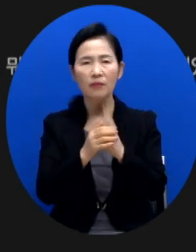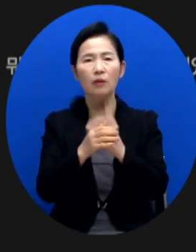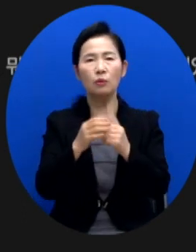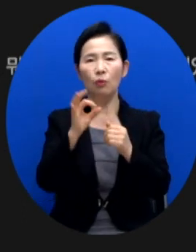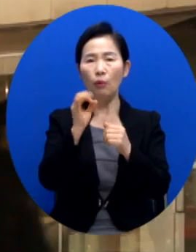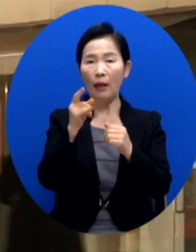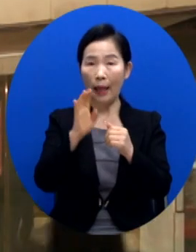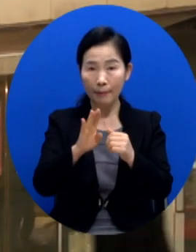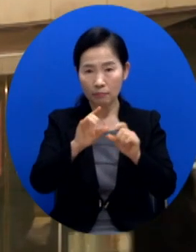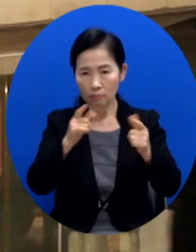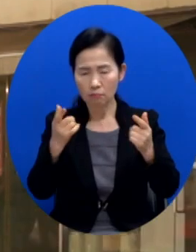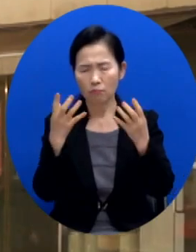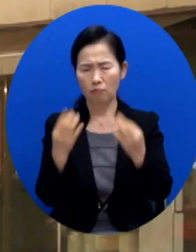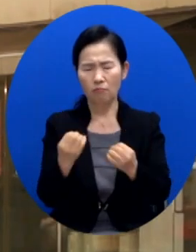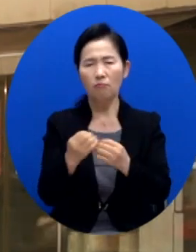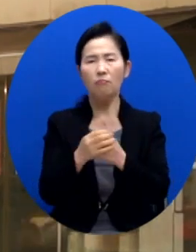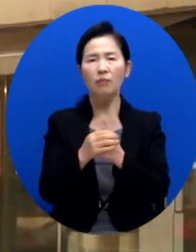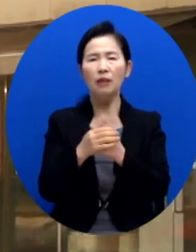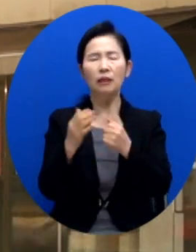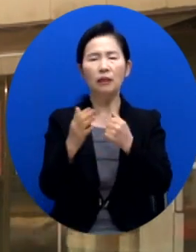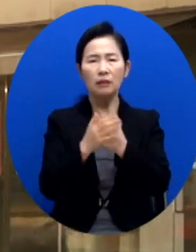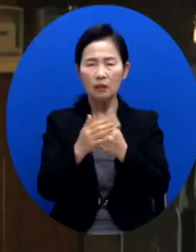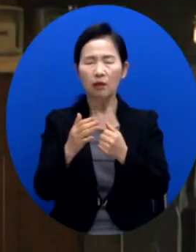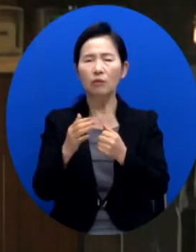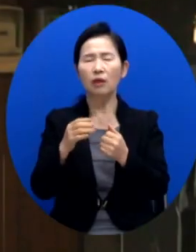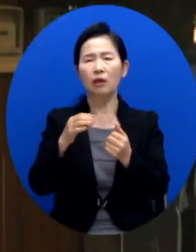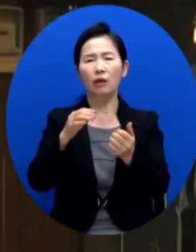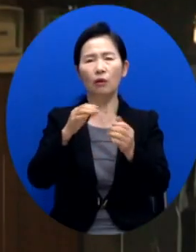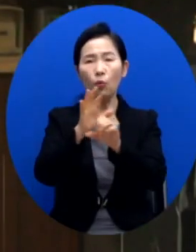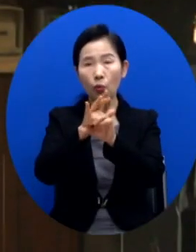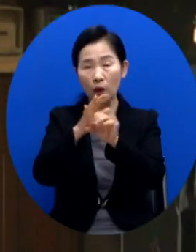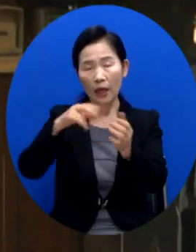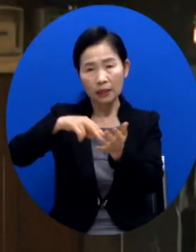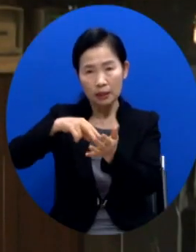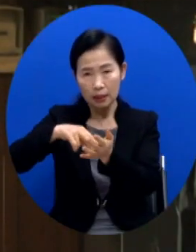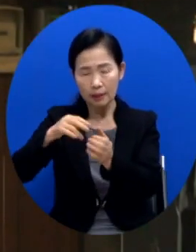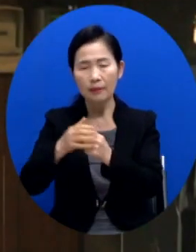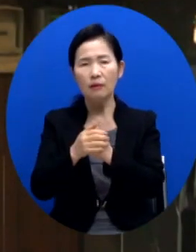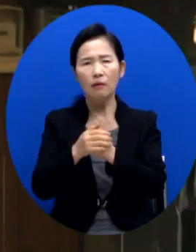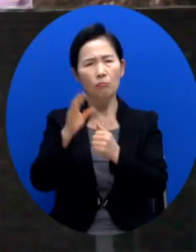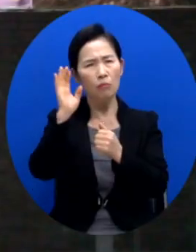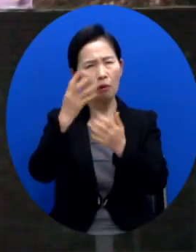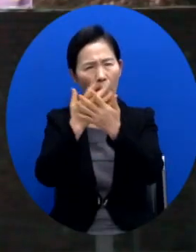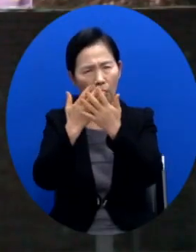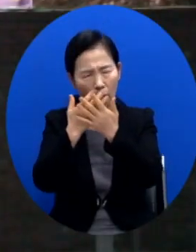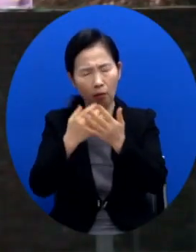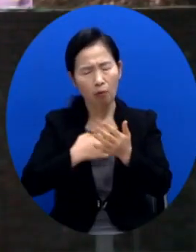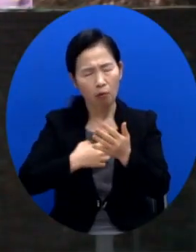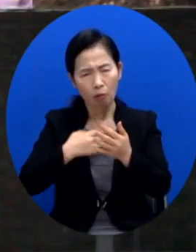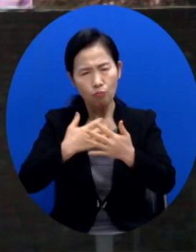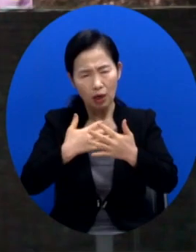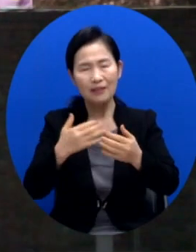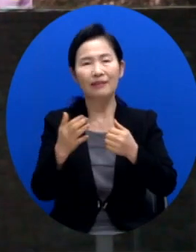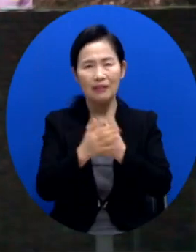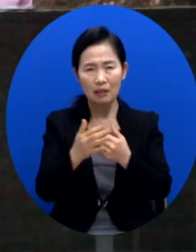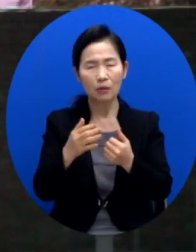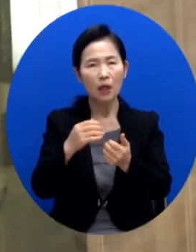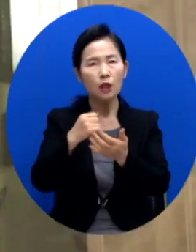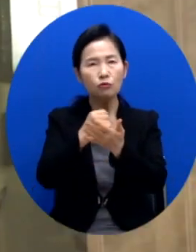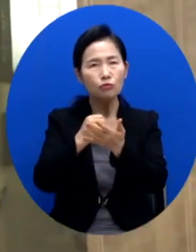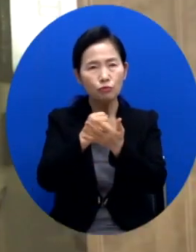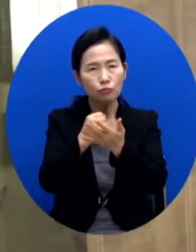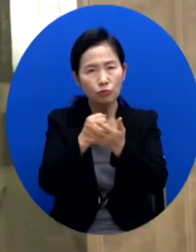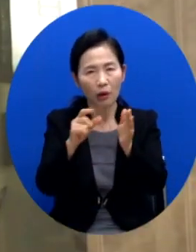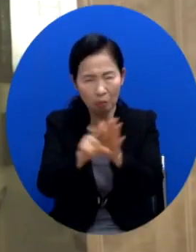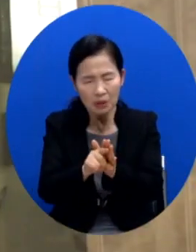많습니다. 팬데믹 상황 가운데 삶의 불안감과 미래의 불확실성이 고조되면서 운세에 기대는 이들이 더 많을 수